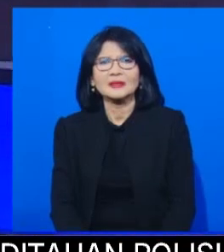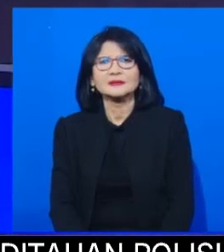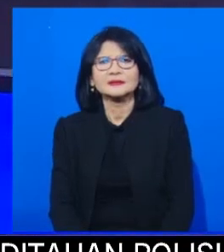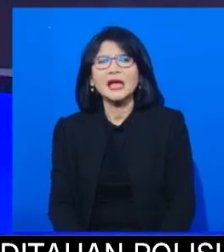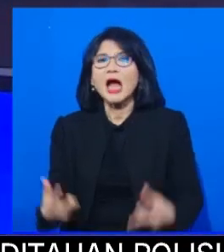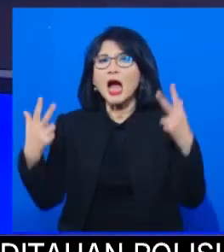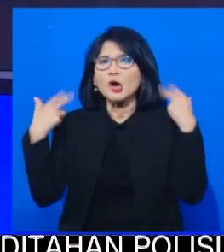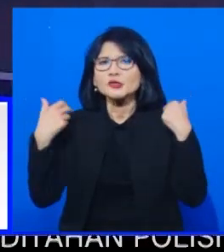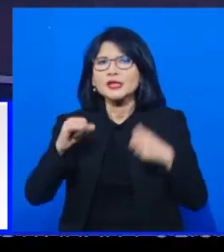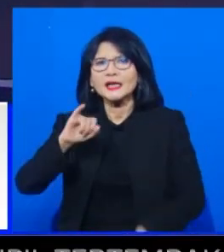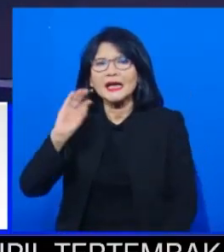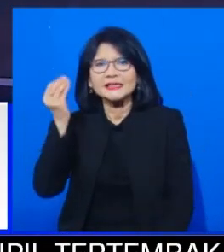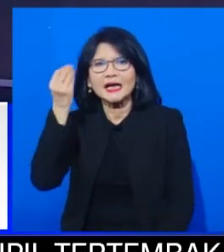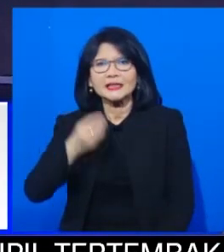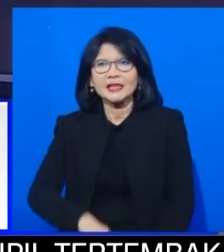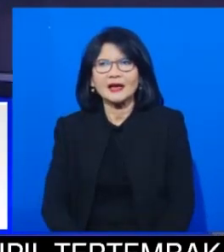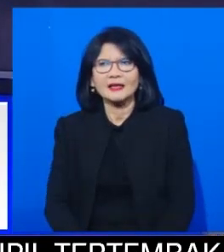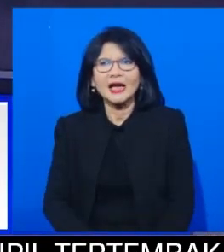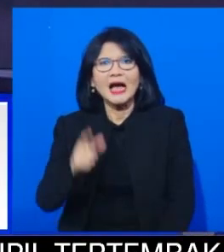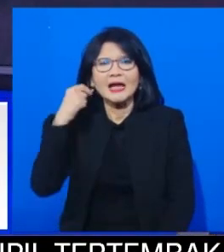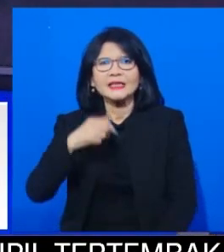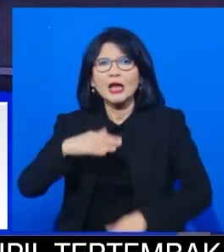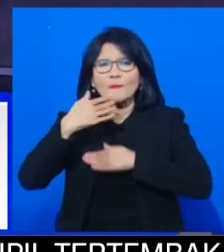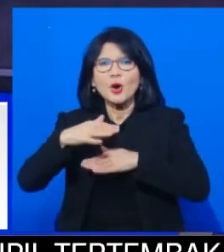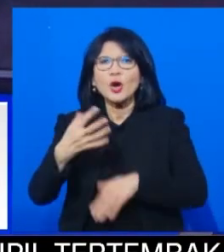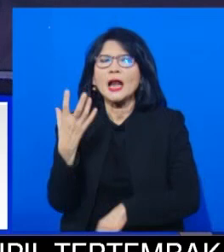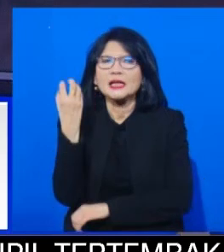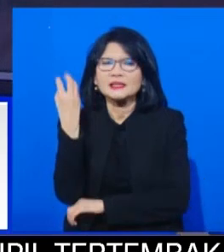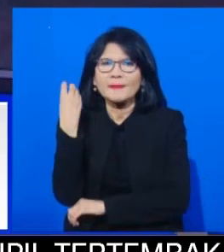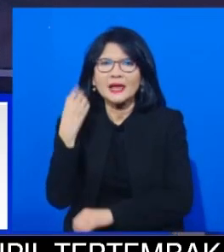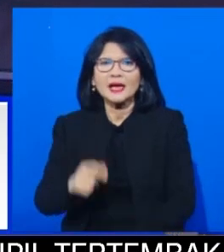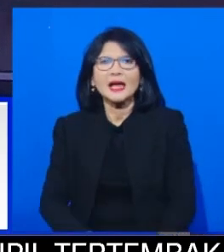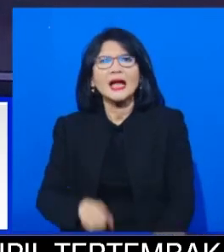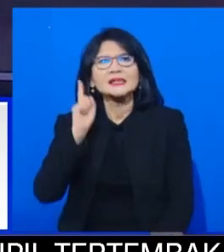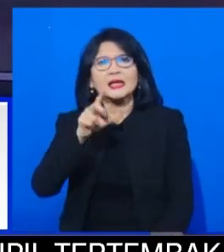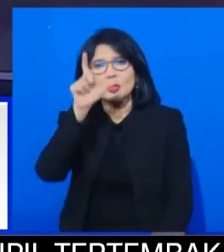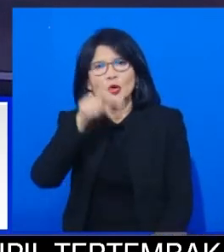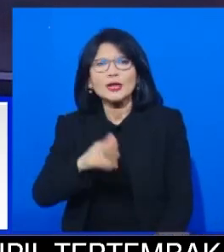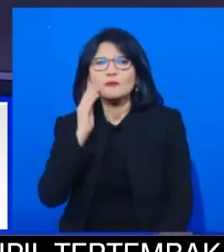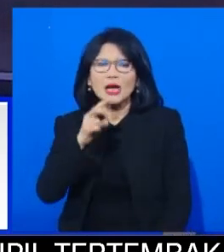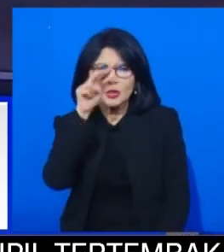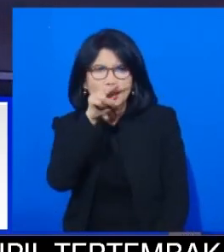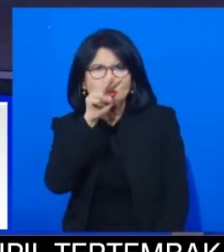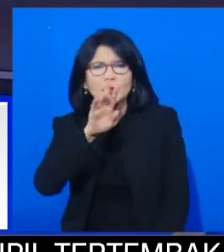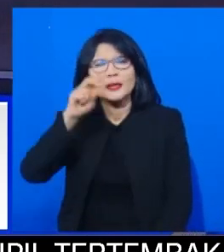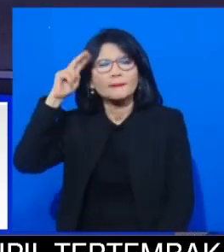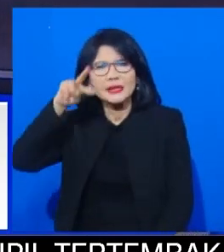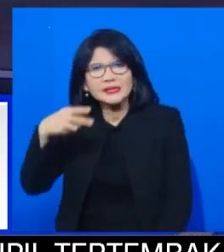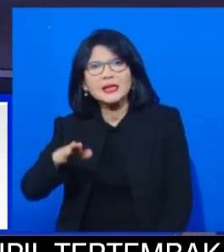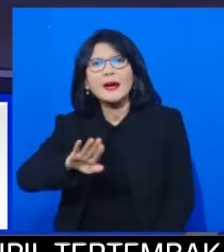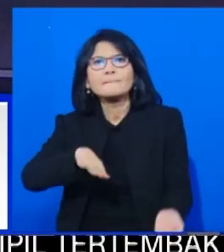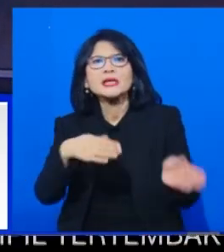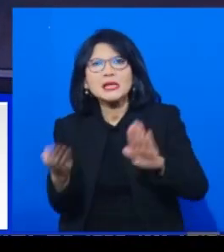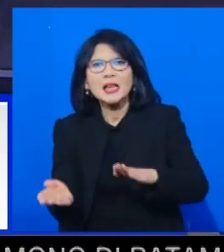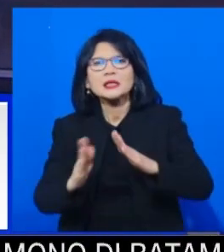JKT48 yang digelar di sebuah mal di Semarang diwarnai duka. Seorang penonton remaja pingsan dan meninggal dunia setelah dilarikan